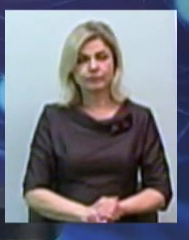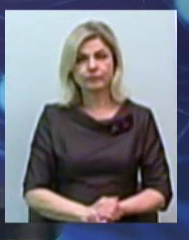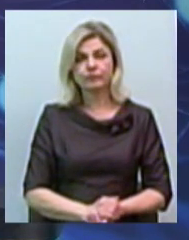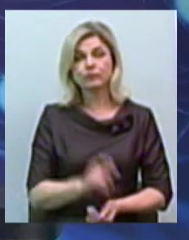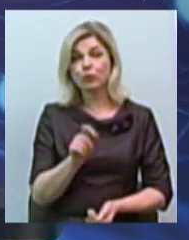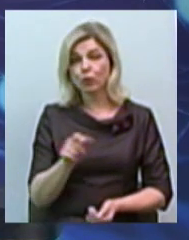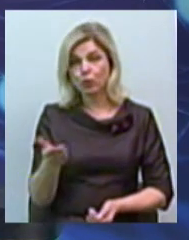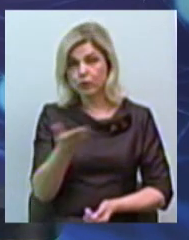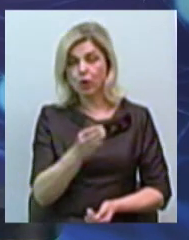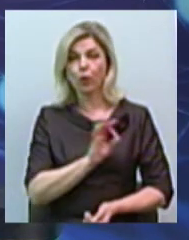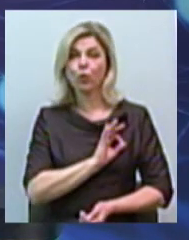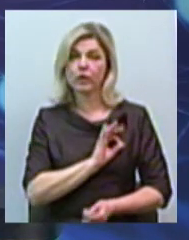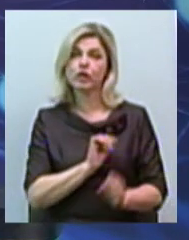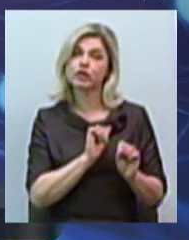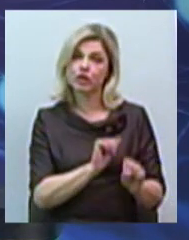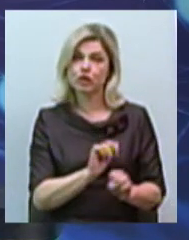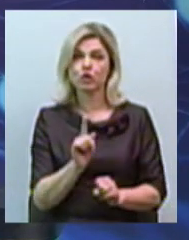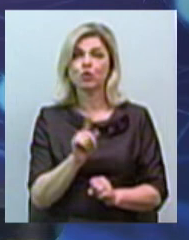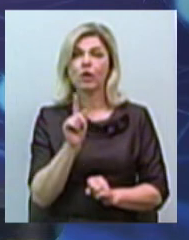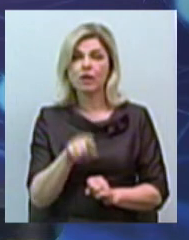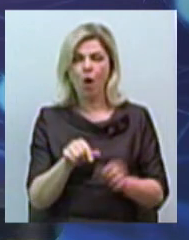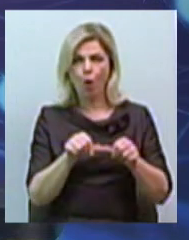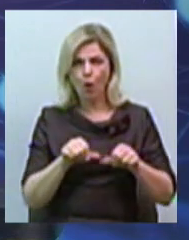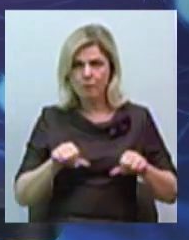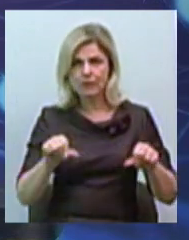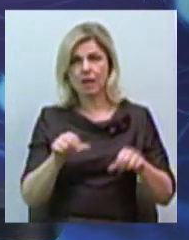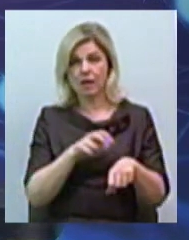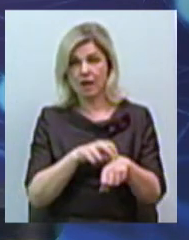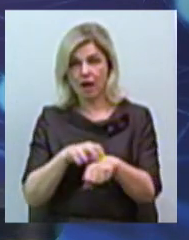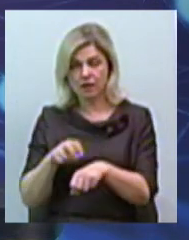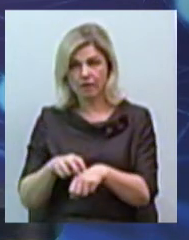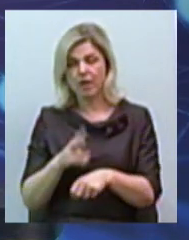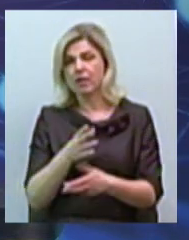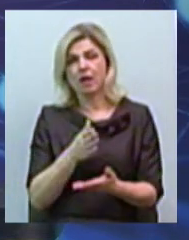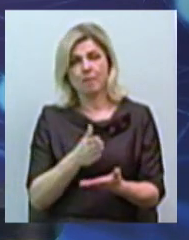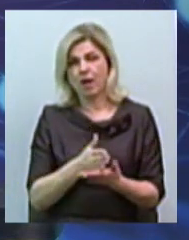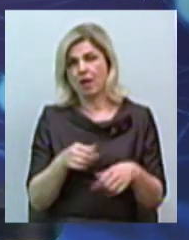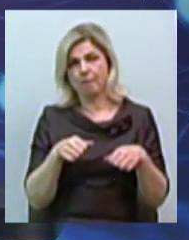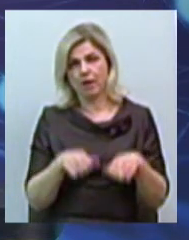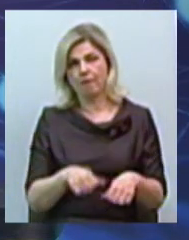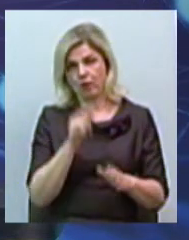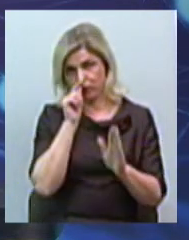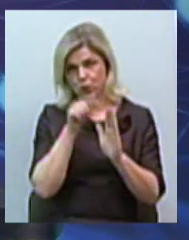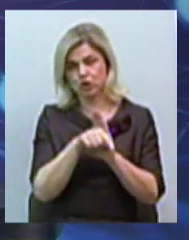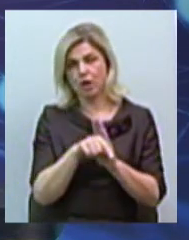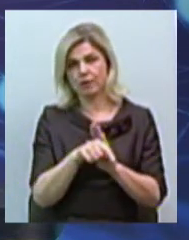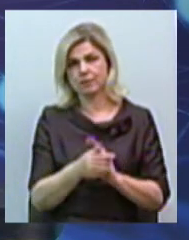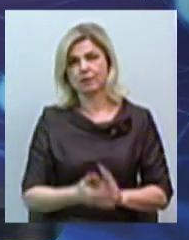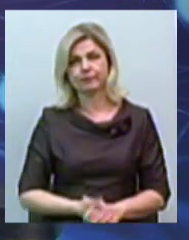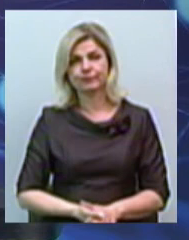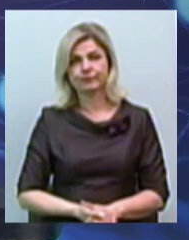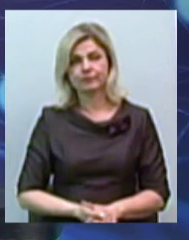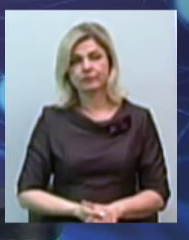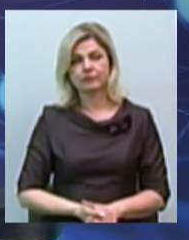юридично захищені, що навіть консиліум лікарів не має права втручатися.